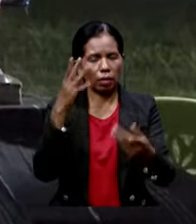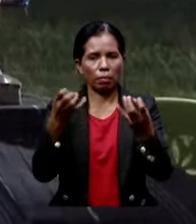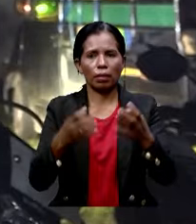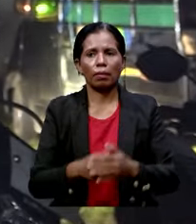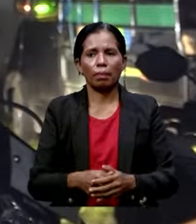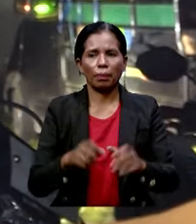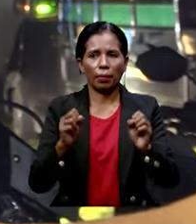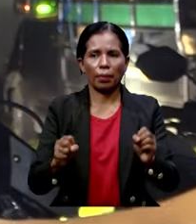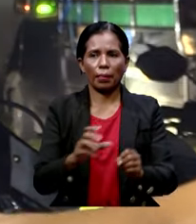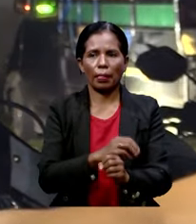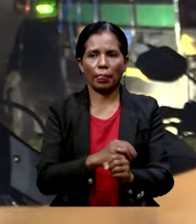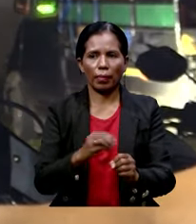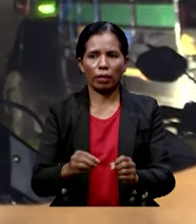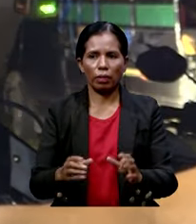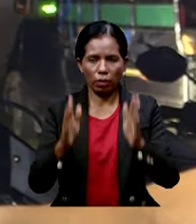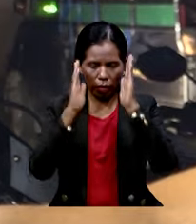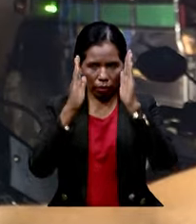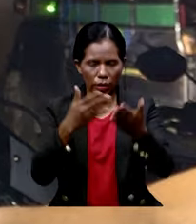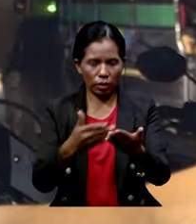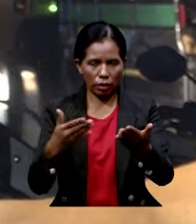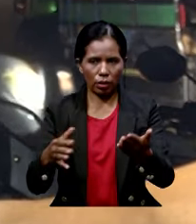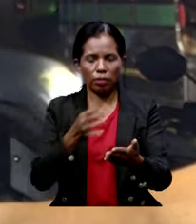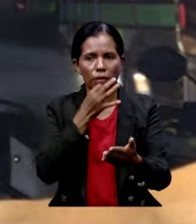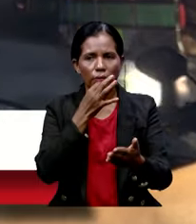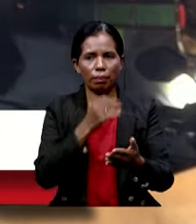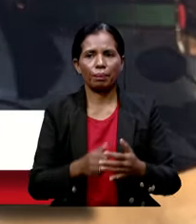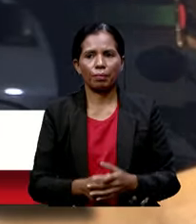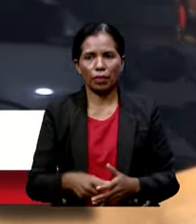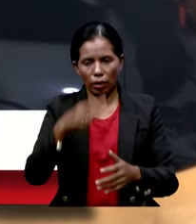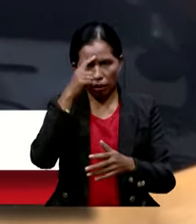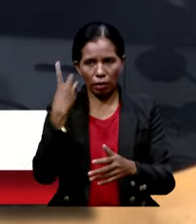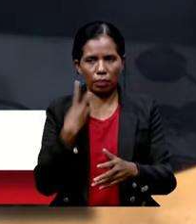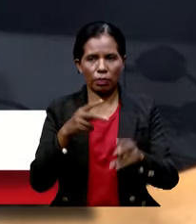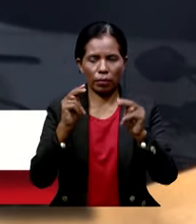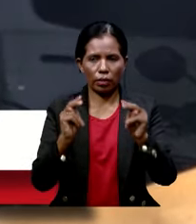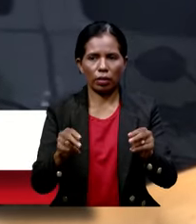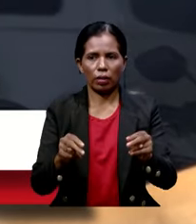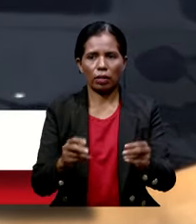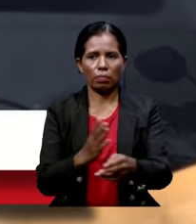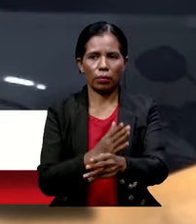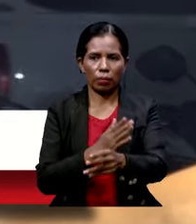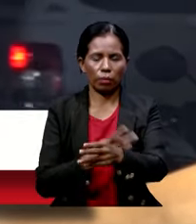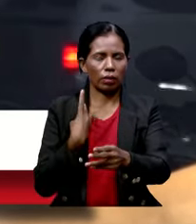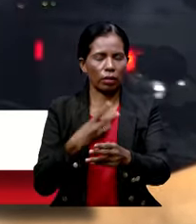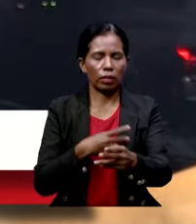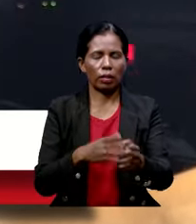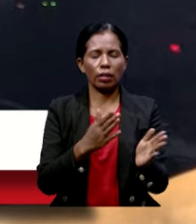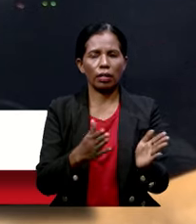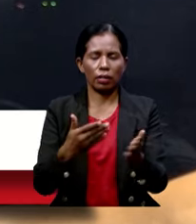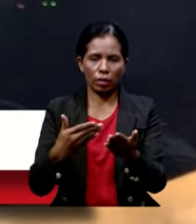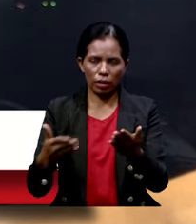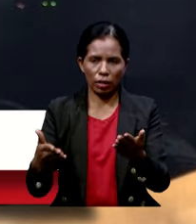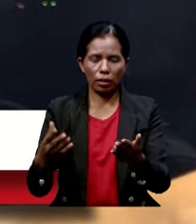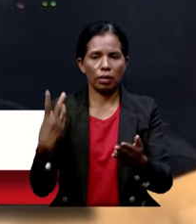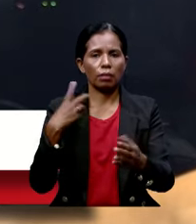ba feira sanene li liu foka liu ba produk lokal. Tambah kita precisa tetepes para tu promove tanya produk lokal. Mebe,